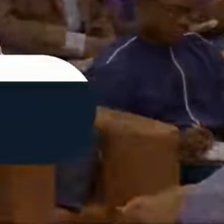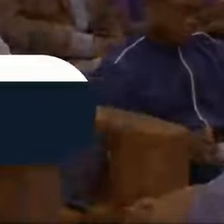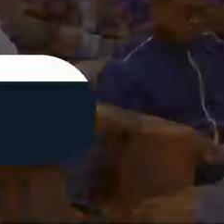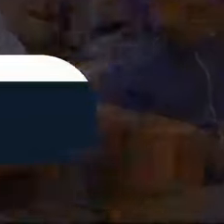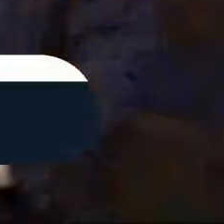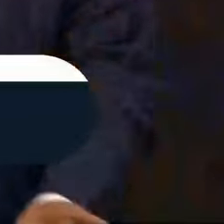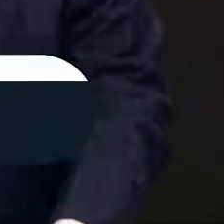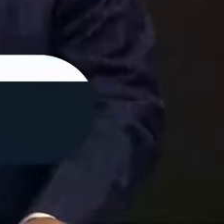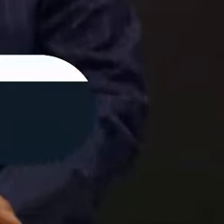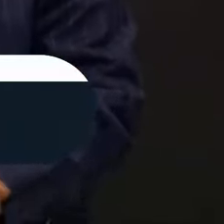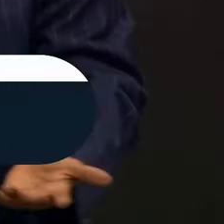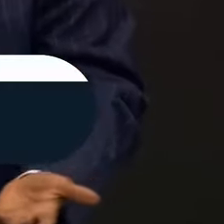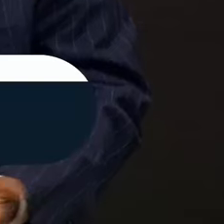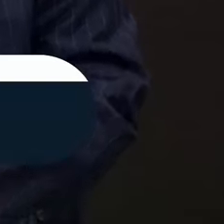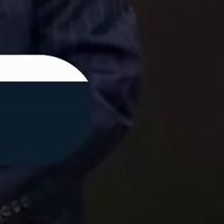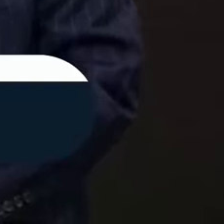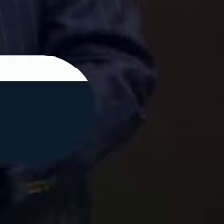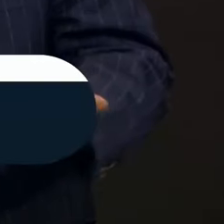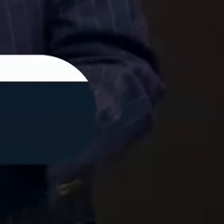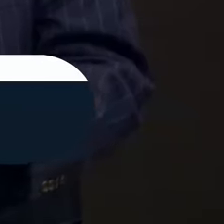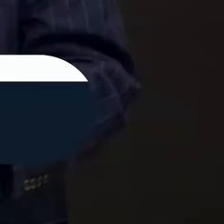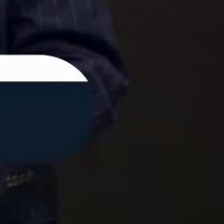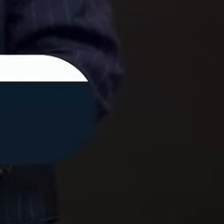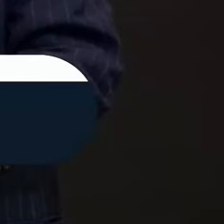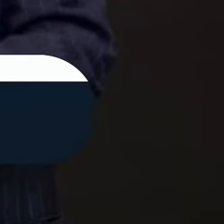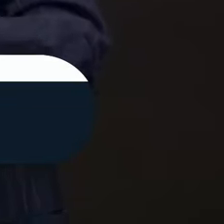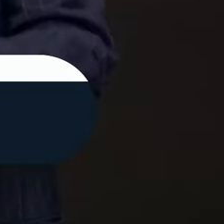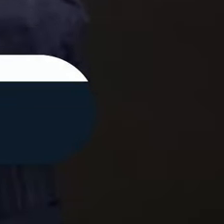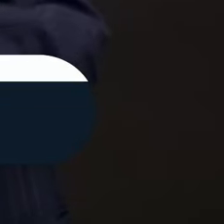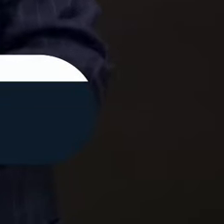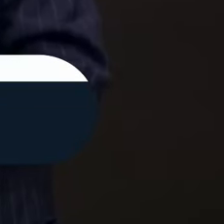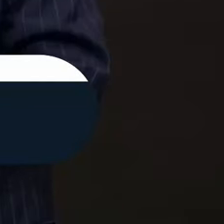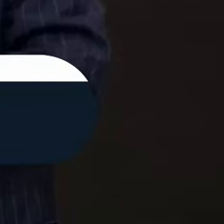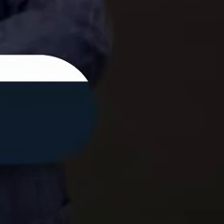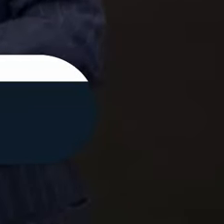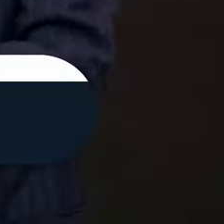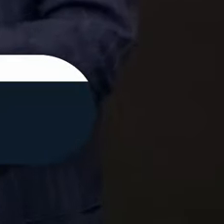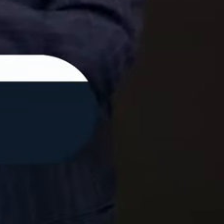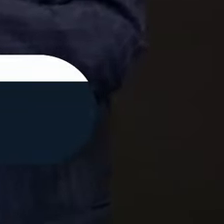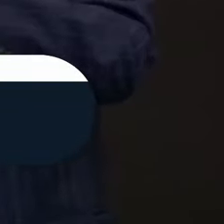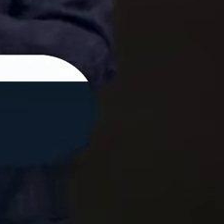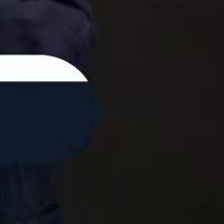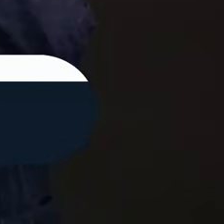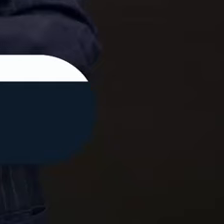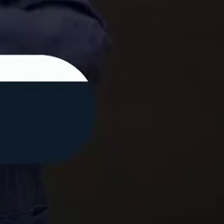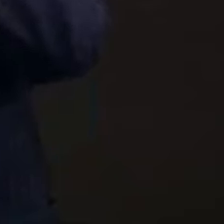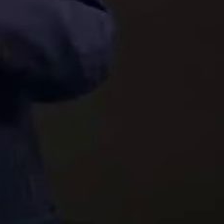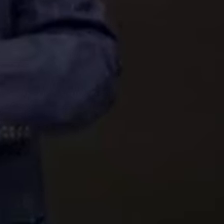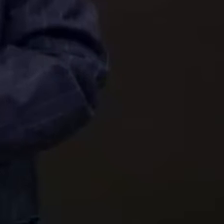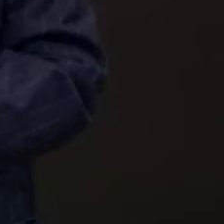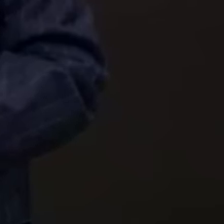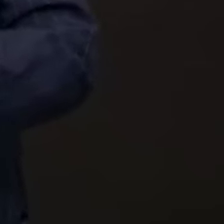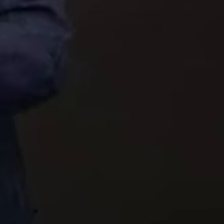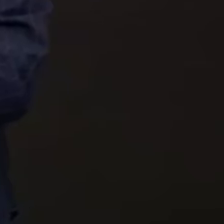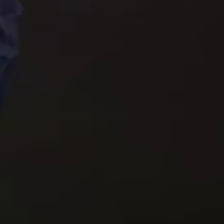de la foi. Quel que soit ce que nous avons, ce qu'on désire, et nous voulons que nos prières et nos requêtes soient exaucées, c'est